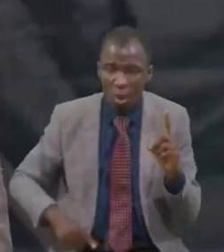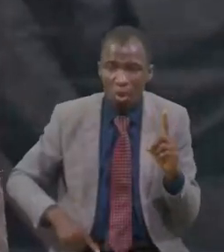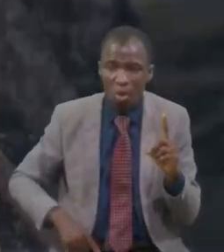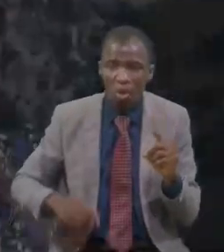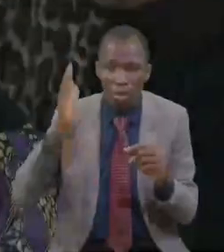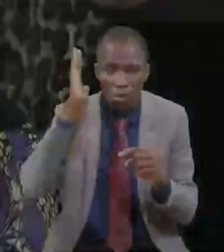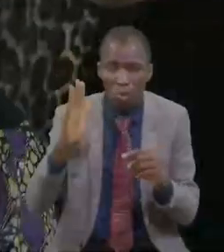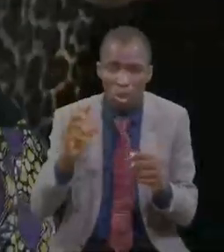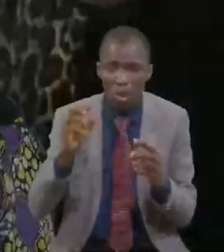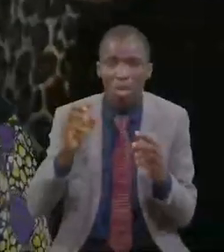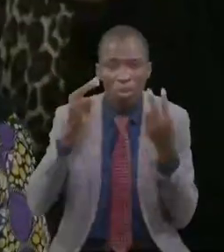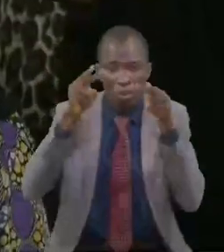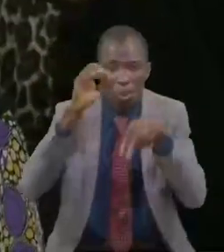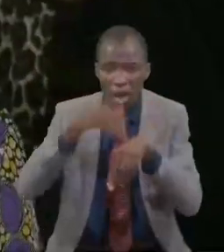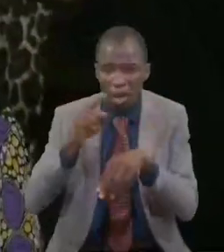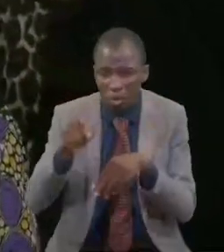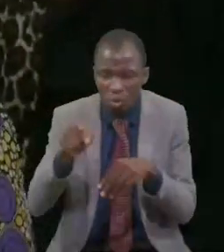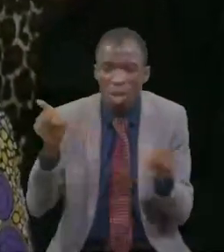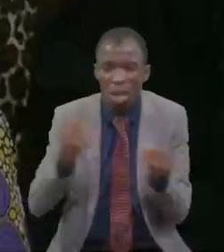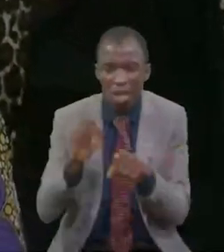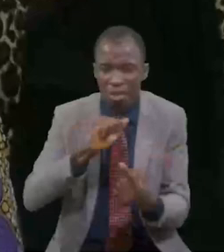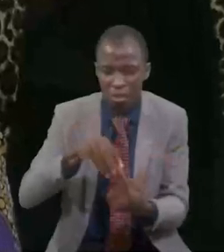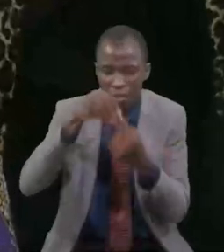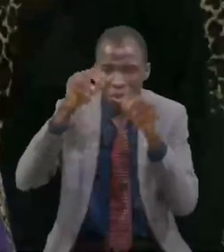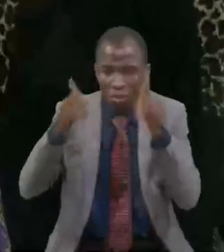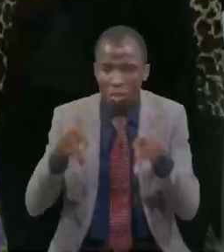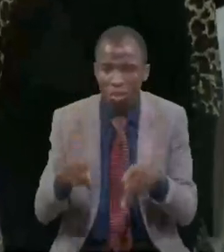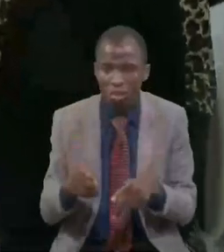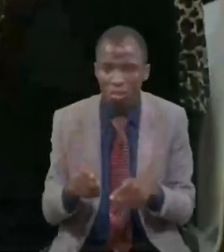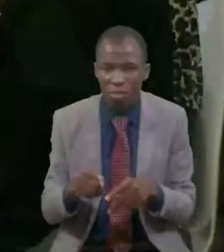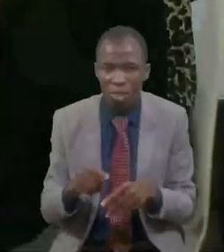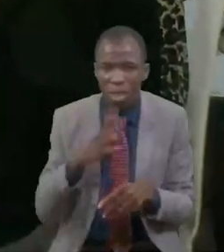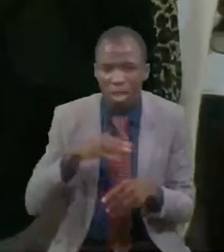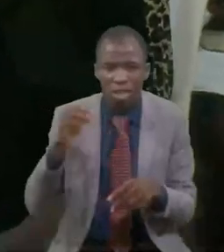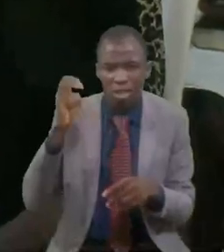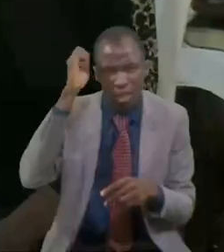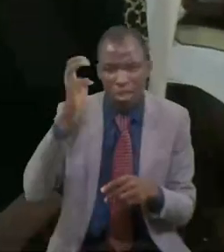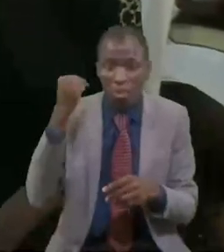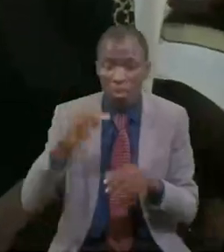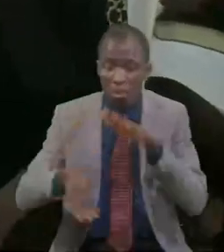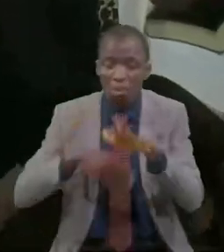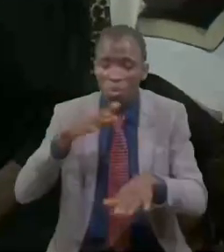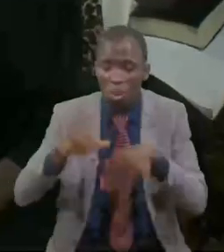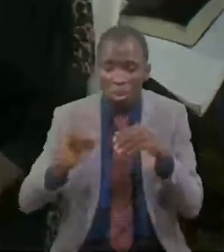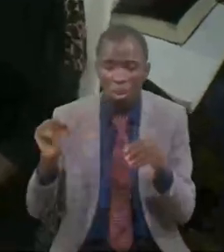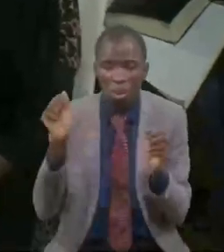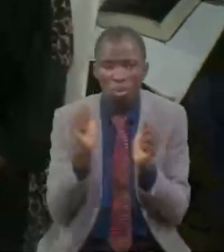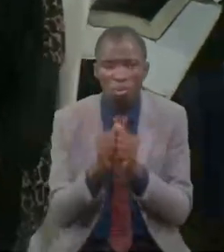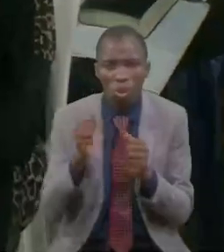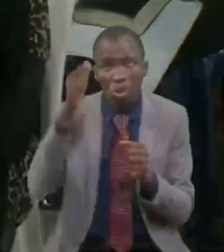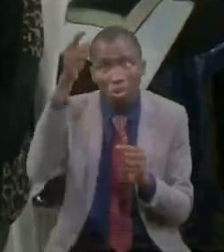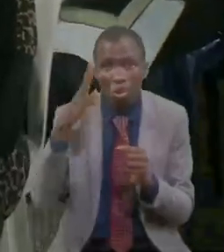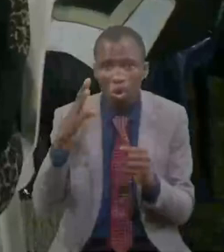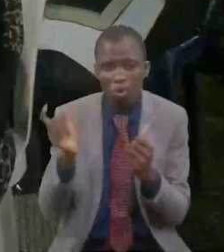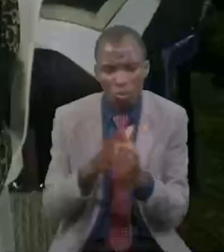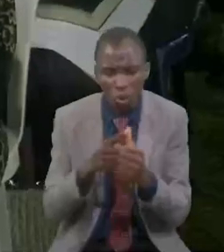comme une personne spéciale et il marchait avec Dieu tout d'abord vous êes né vous